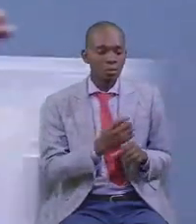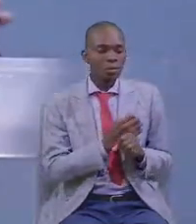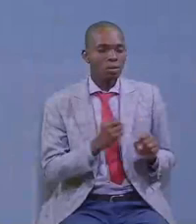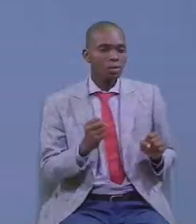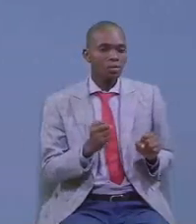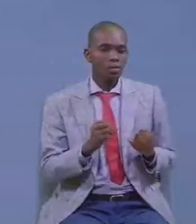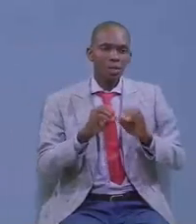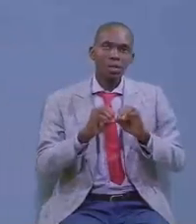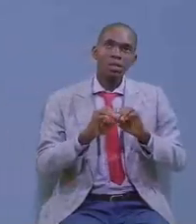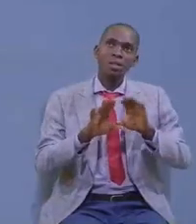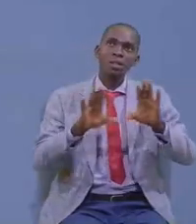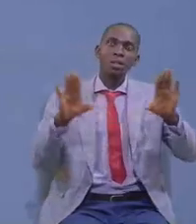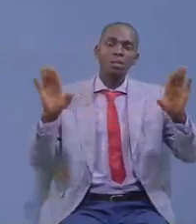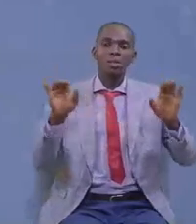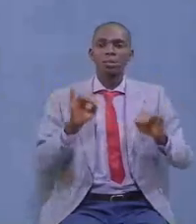resplendissante,